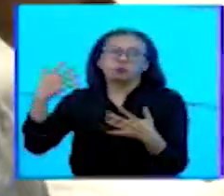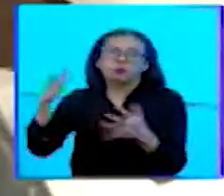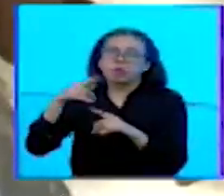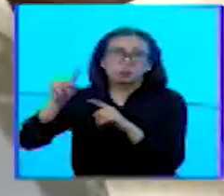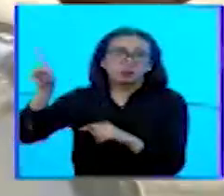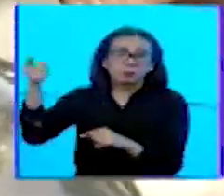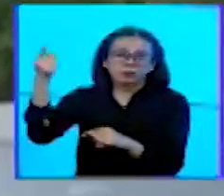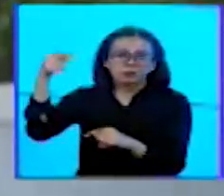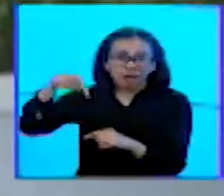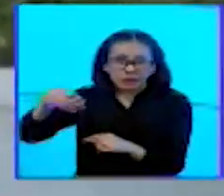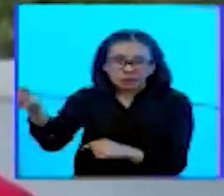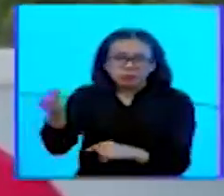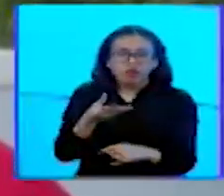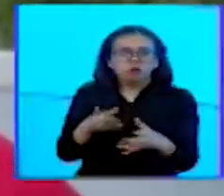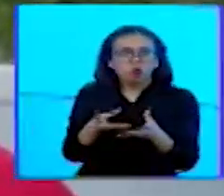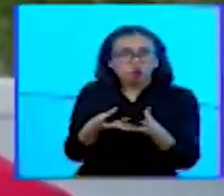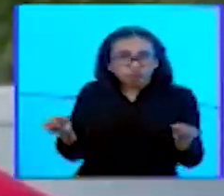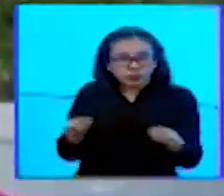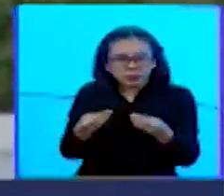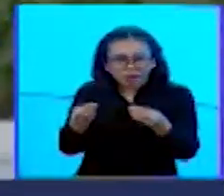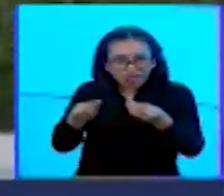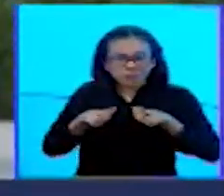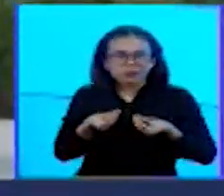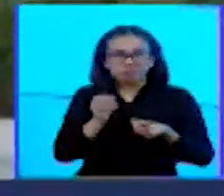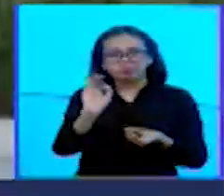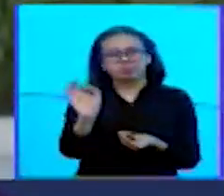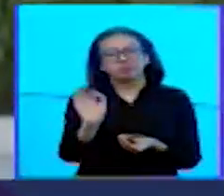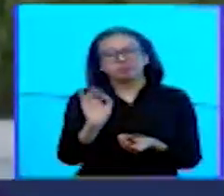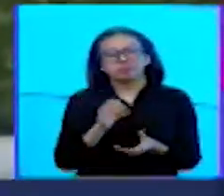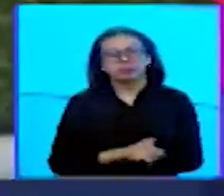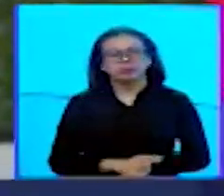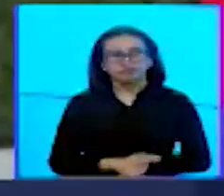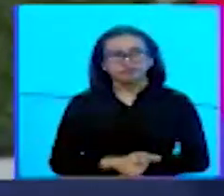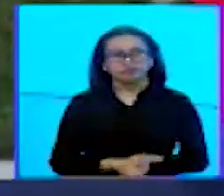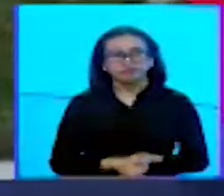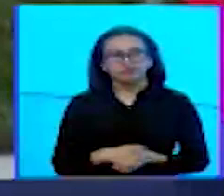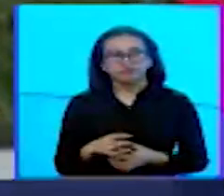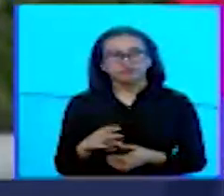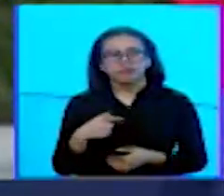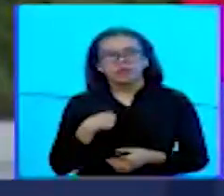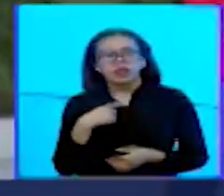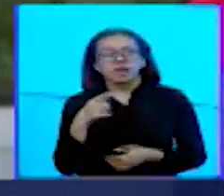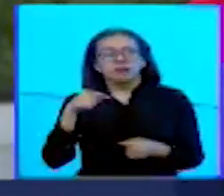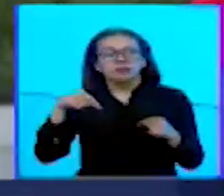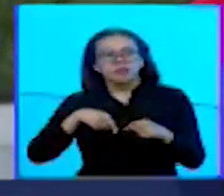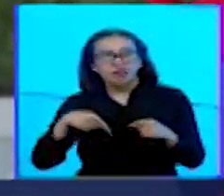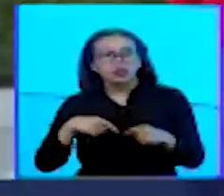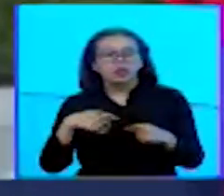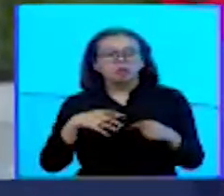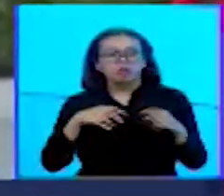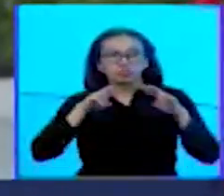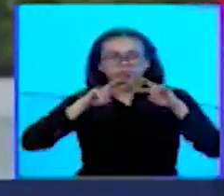penyelesaian. Nanti saya koordinasi dengan bupati setempat ya, itu kan dari